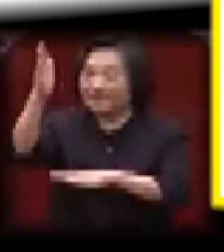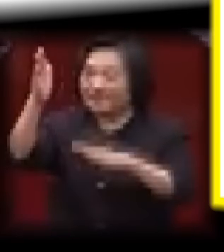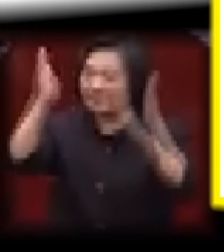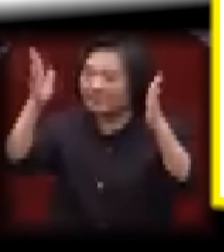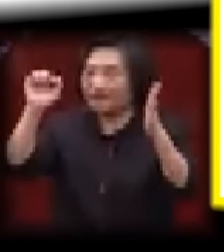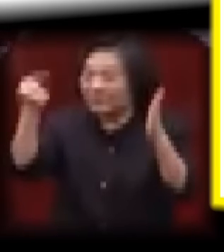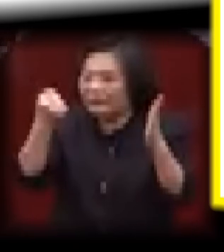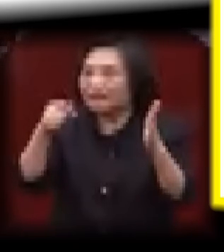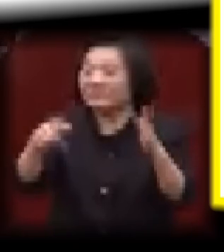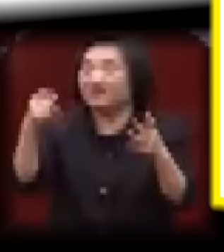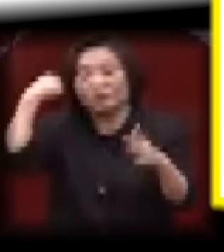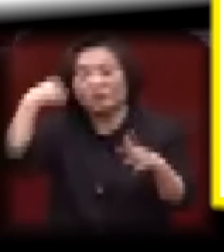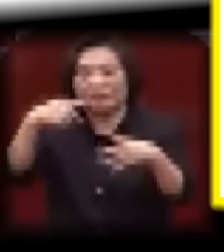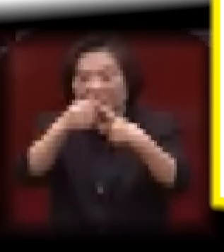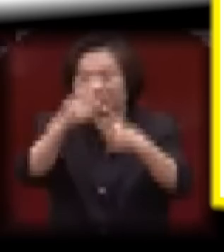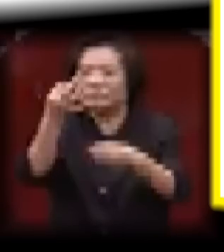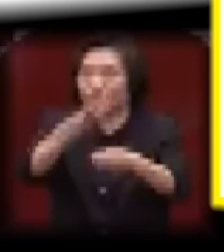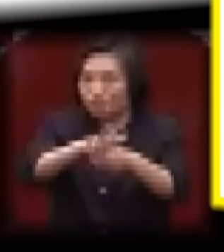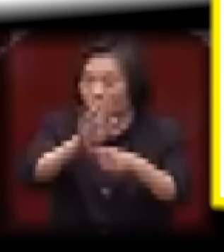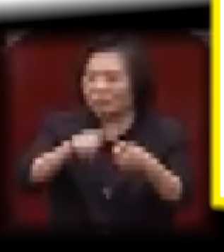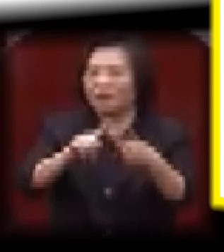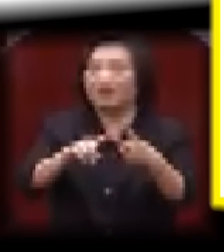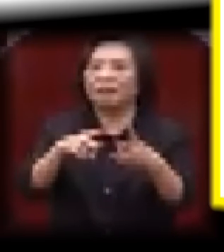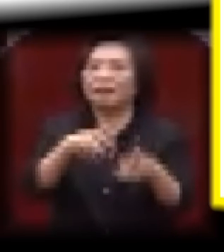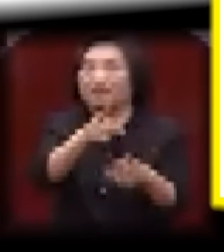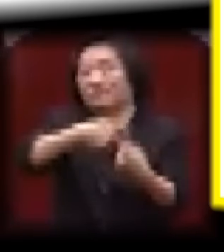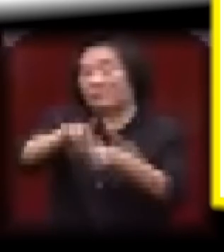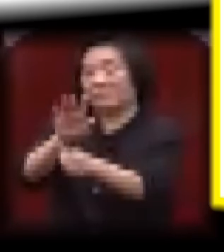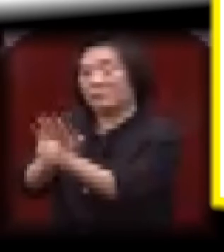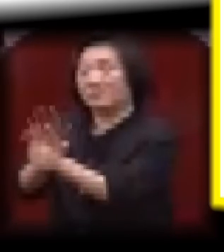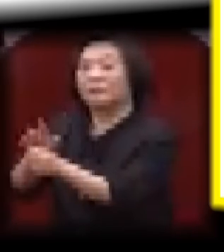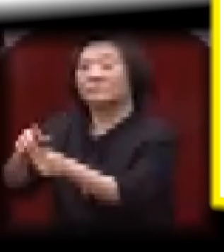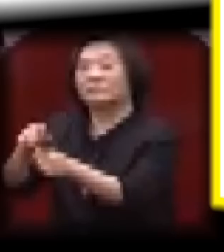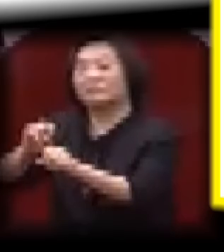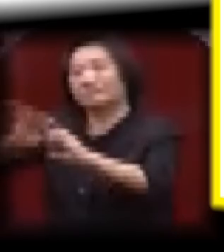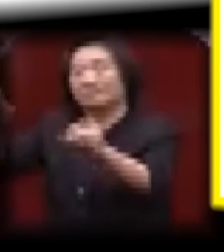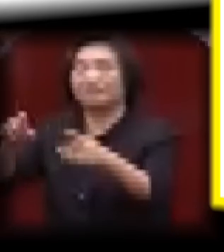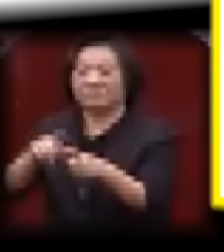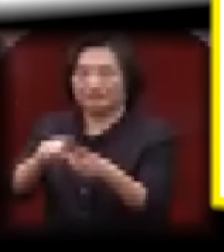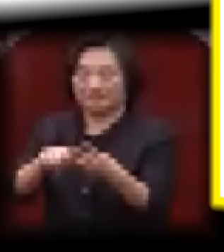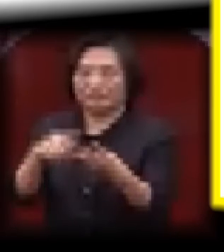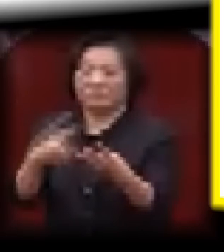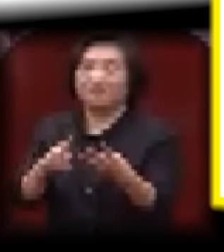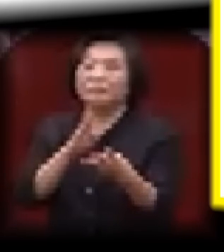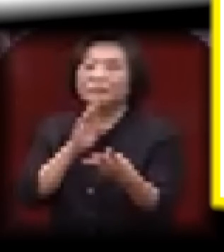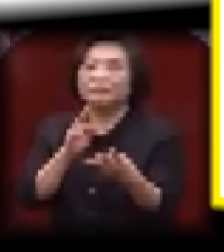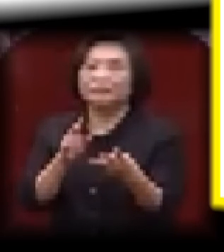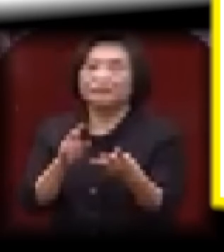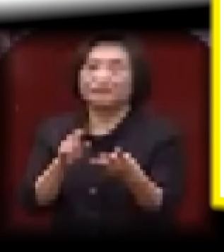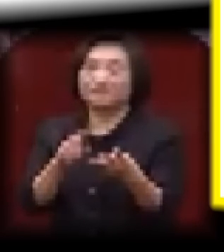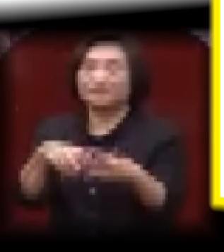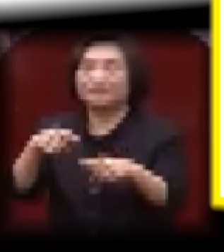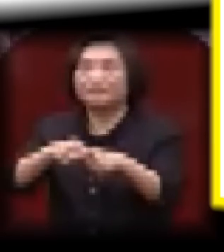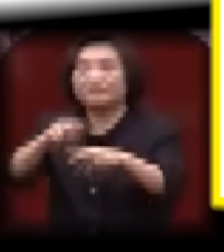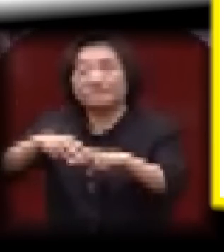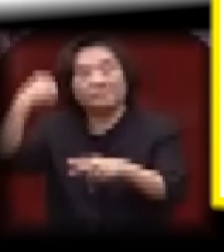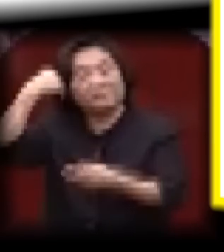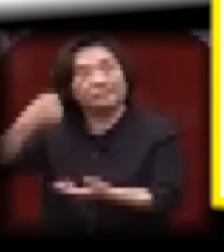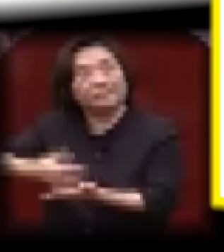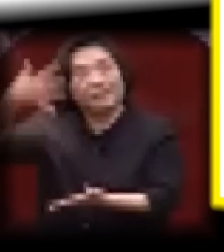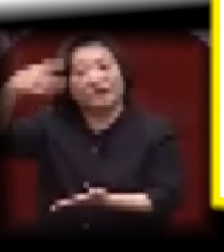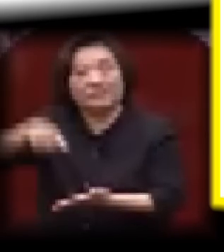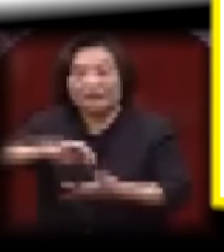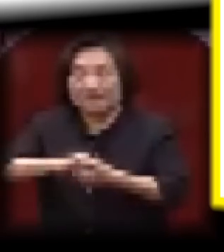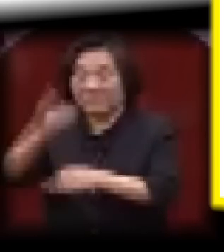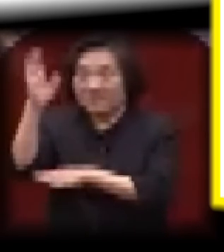宅、租金补贴、包租代管，它是整包去处理的，也不完全是要全部由政府自己来做，我